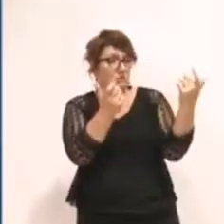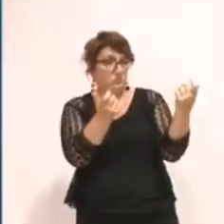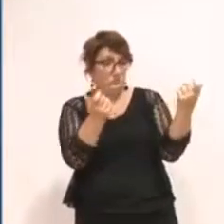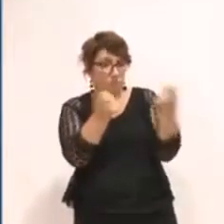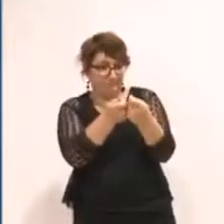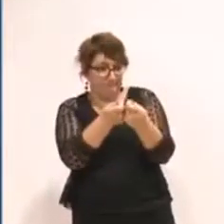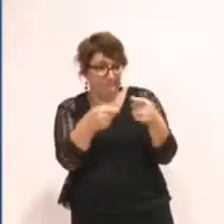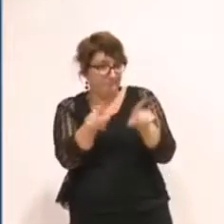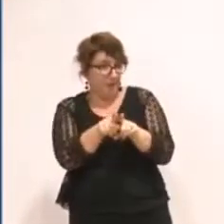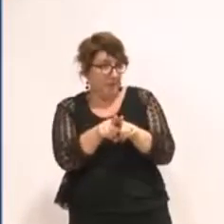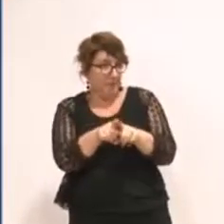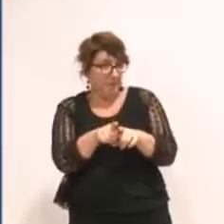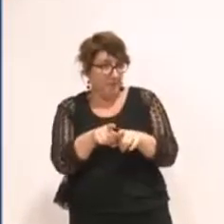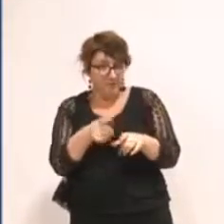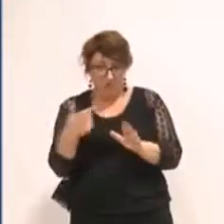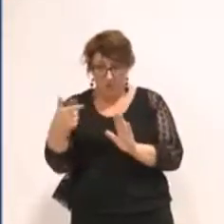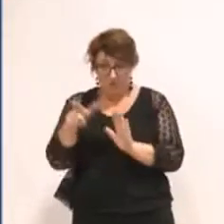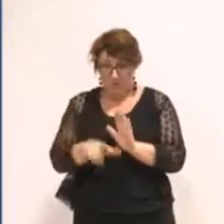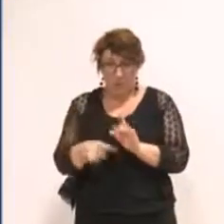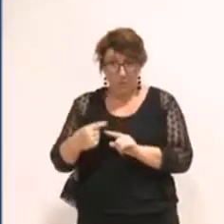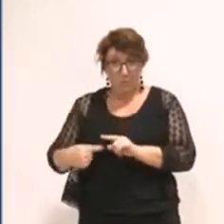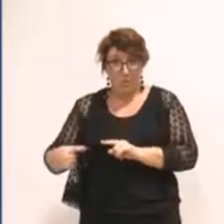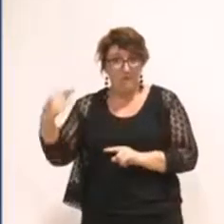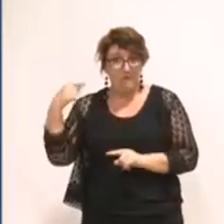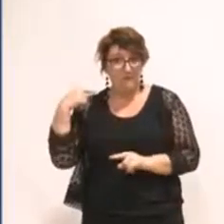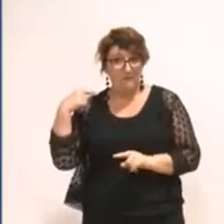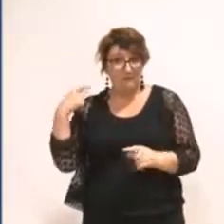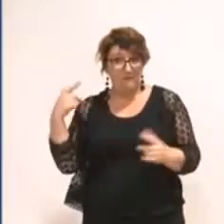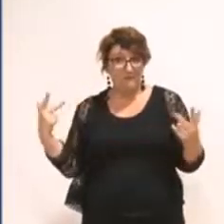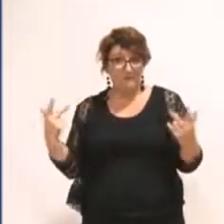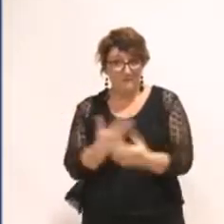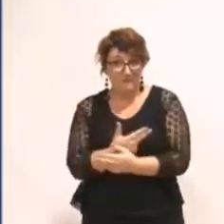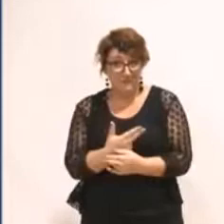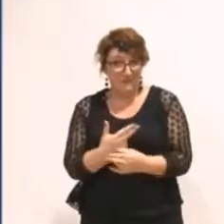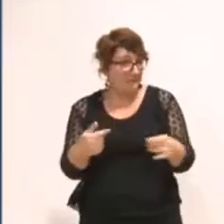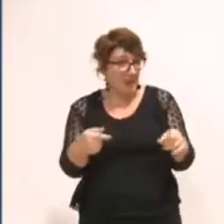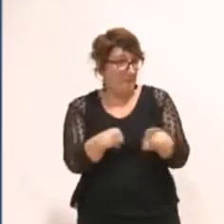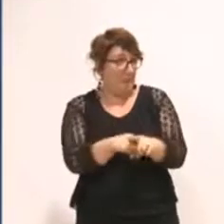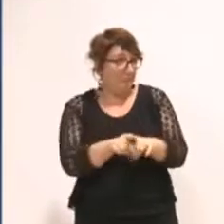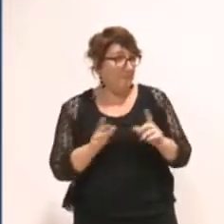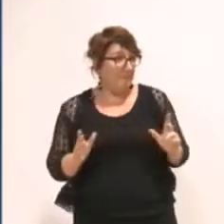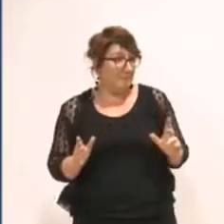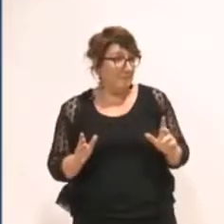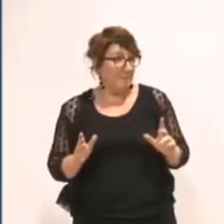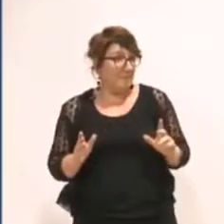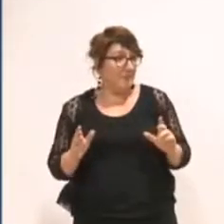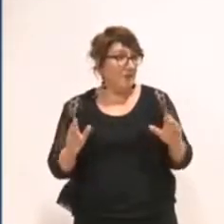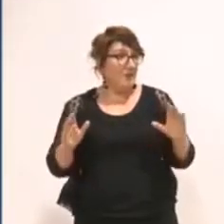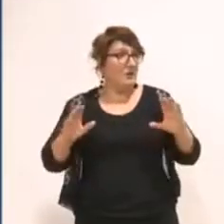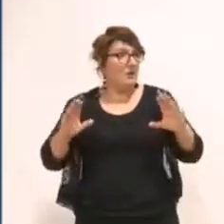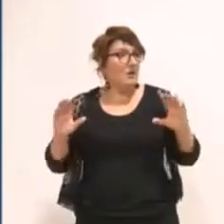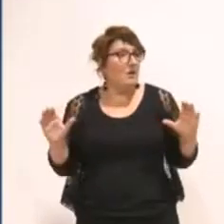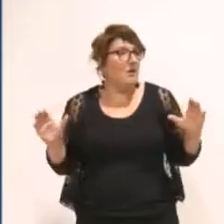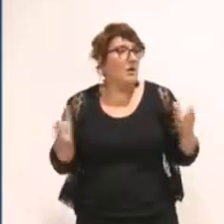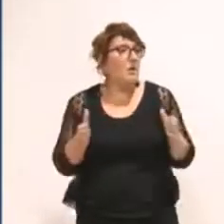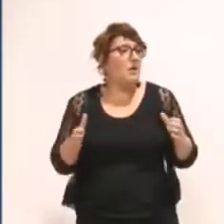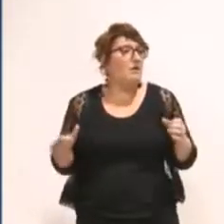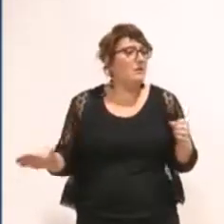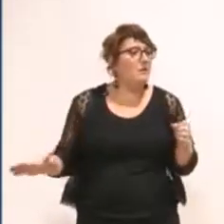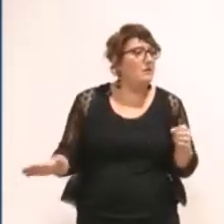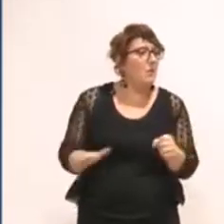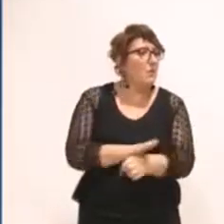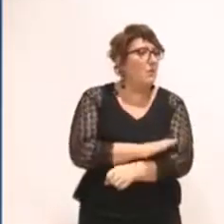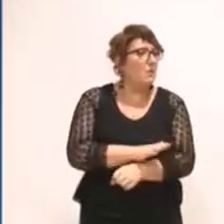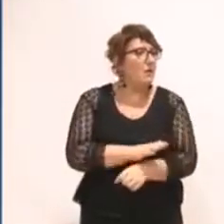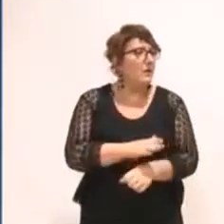êtes arrêté là, vous êtes arrêté il y a 2 mois, alors que ce collectif, dans son entier, il n'avait pas terminé de négocier avant qu'il